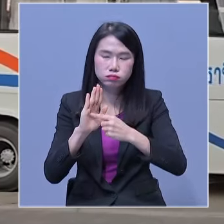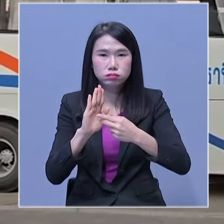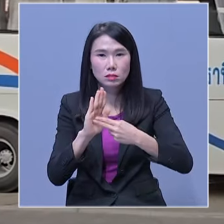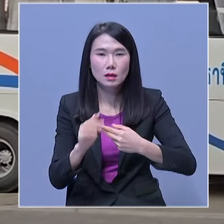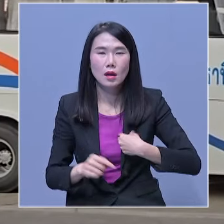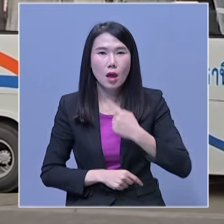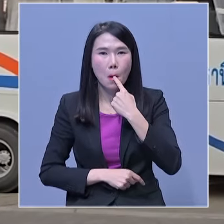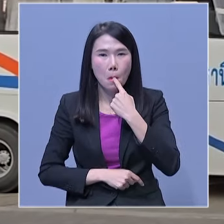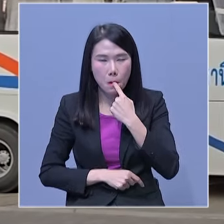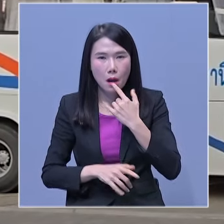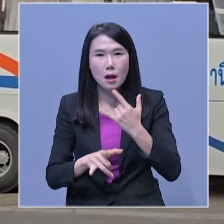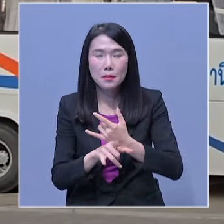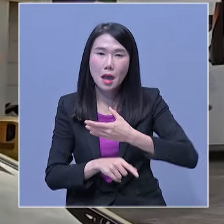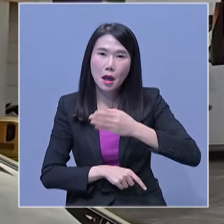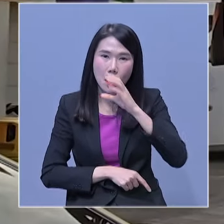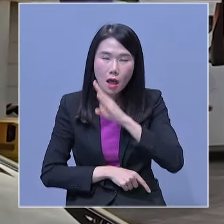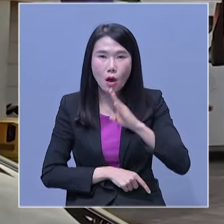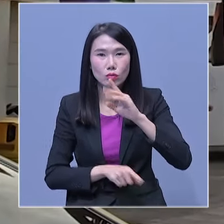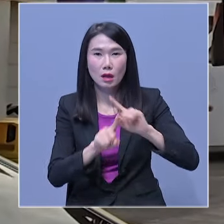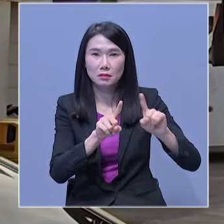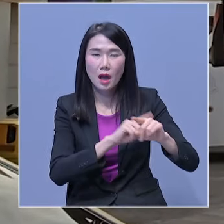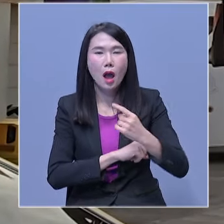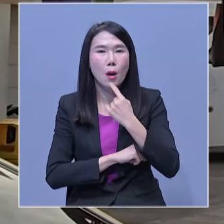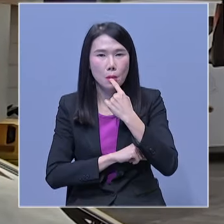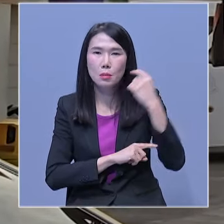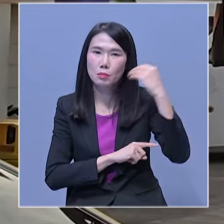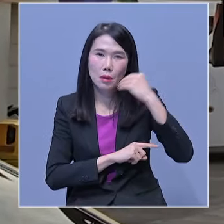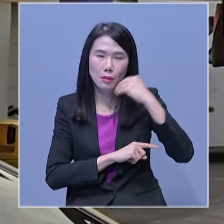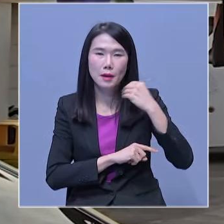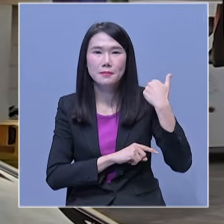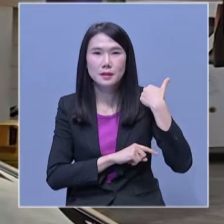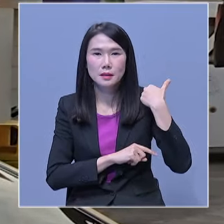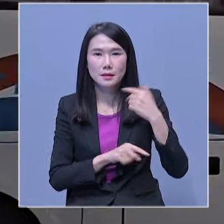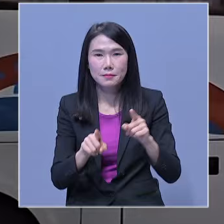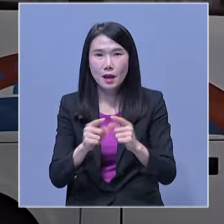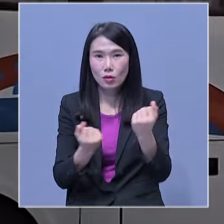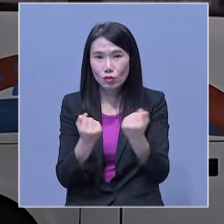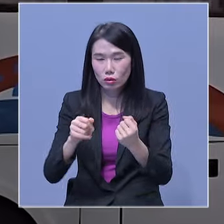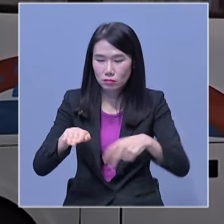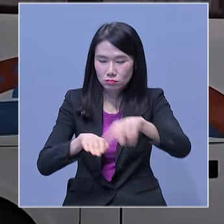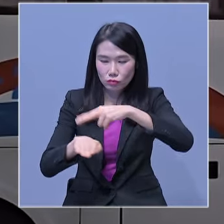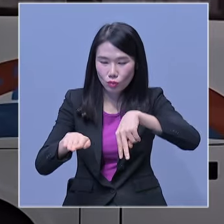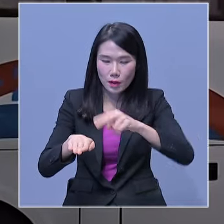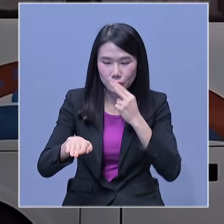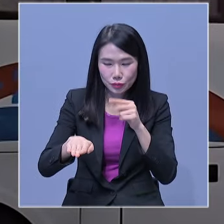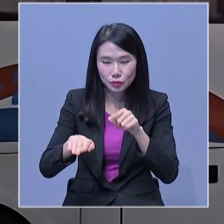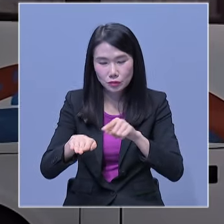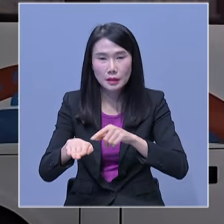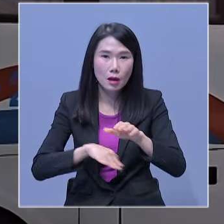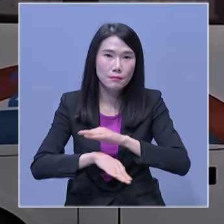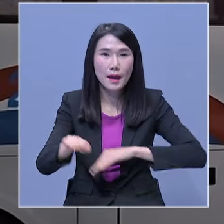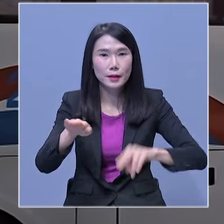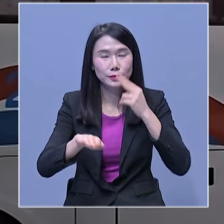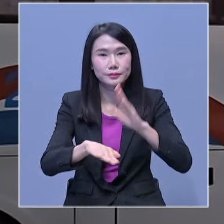ปริมาณแอลกอฮอล์พนักงานขับรถและพนักงานประจำรถทุกคนนะครับและทำการตรวจสภาพรถทุกคันก่อนออกเดินทางรวมทั้ง